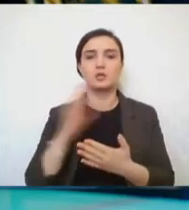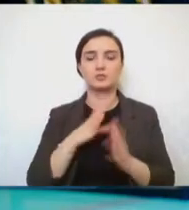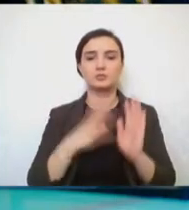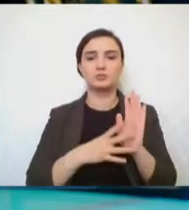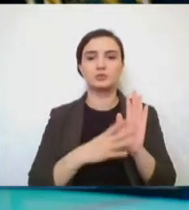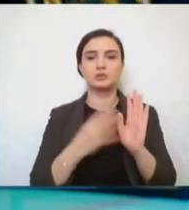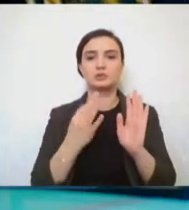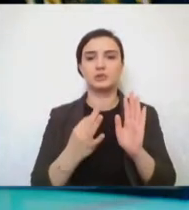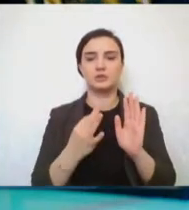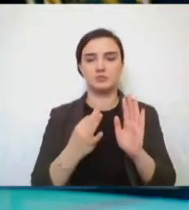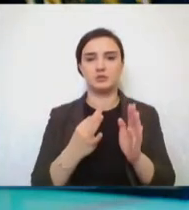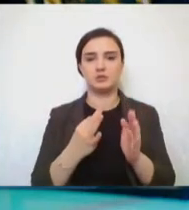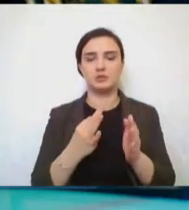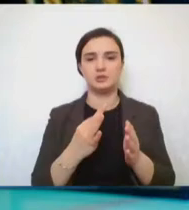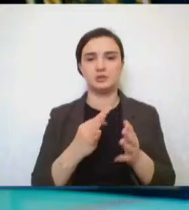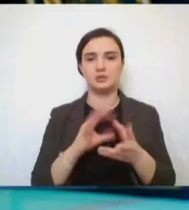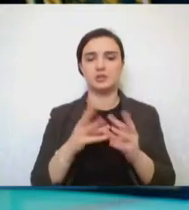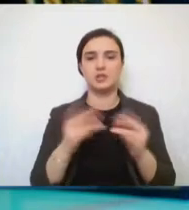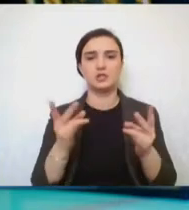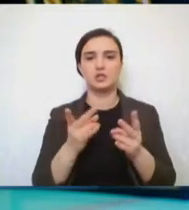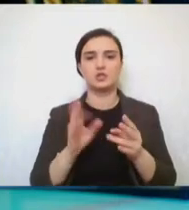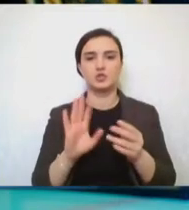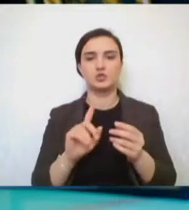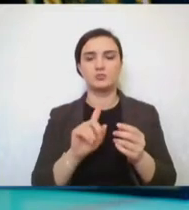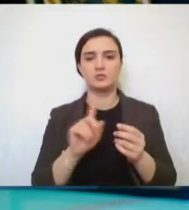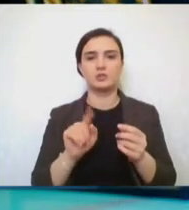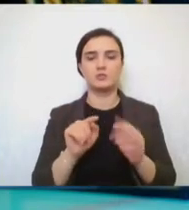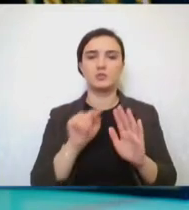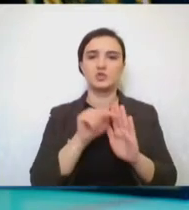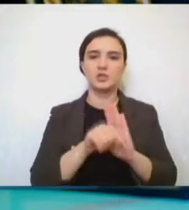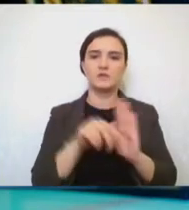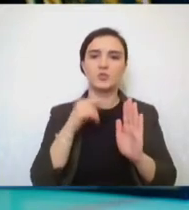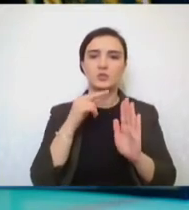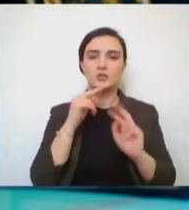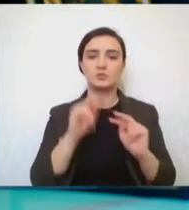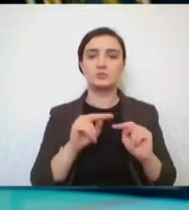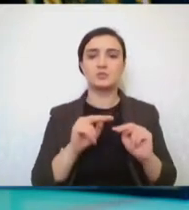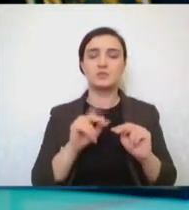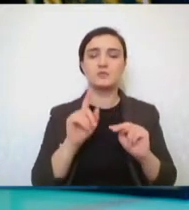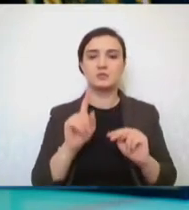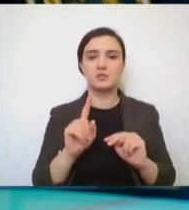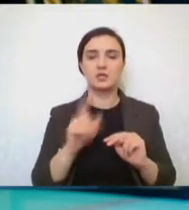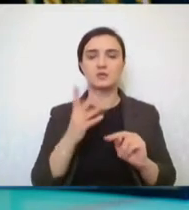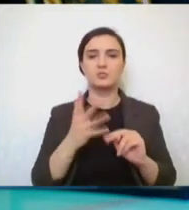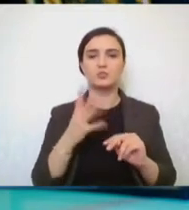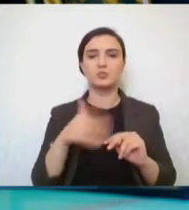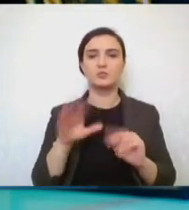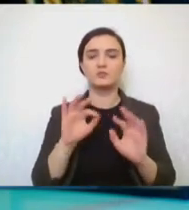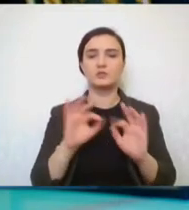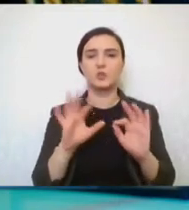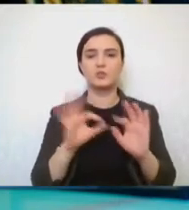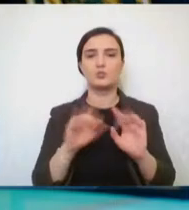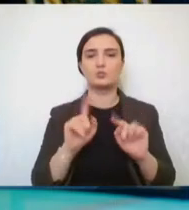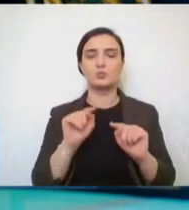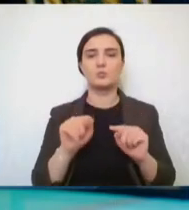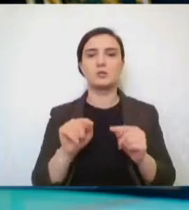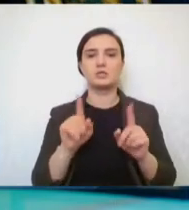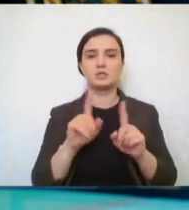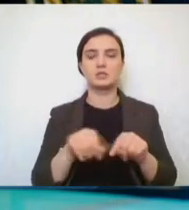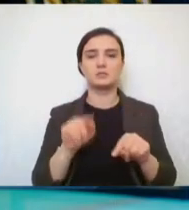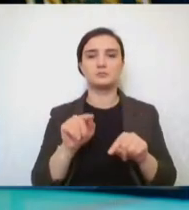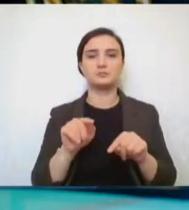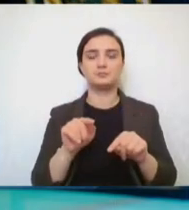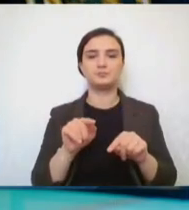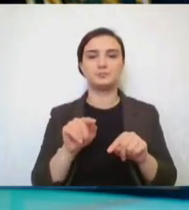არსებობს საერთოდ არ საჭიროებს რაიმე ანჩარავას ყურადღების მიქცევას, მაგრამ თუ საუბრობთ იმაზე, რომ მას ასე ვთქვათ, ეგრეთ წოდებული გულის